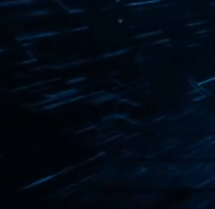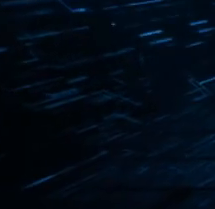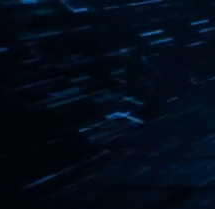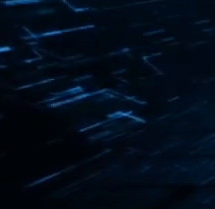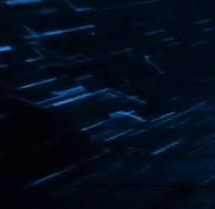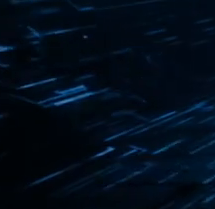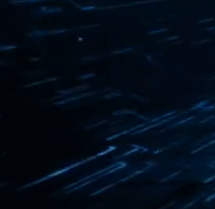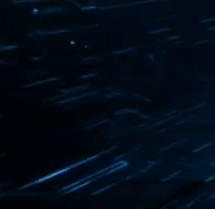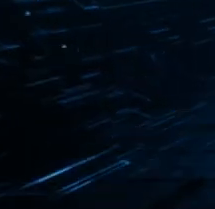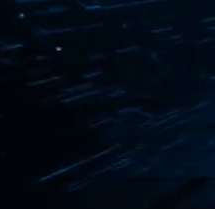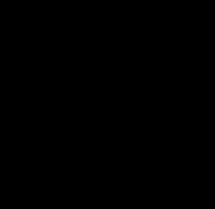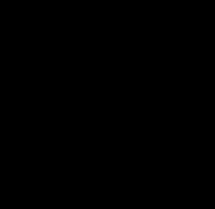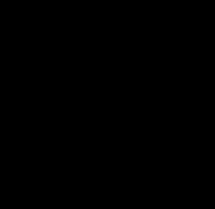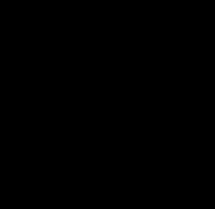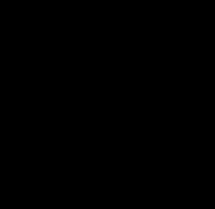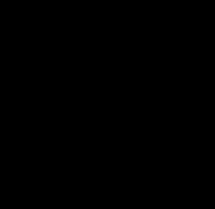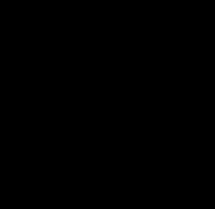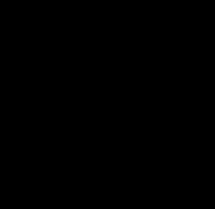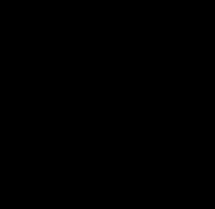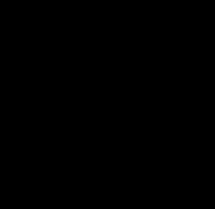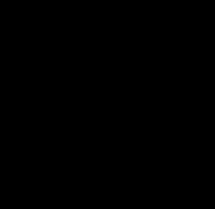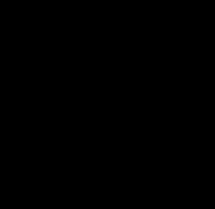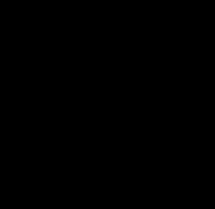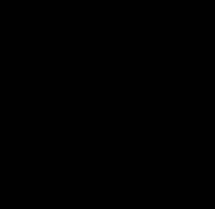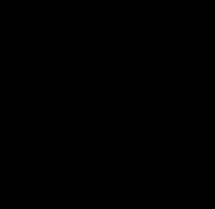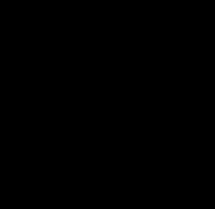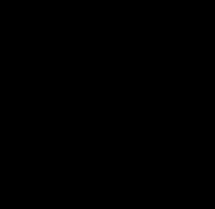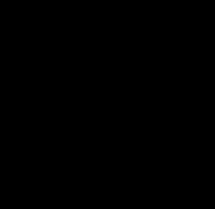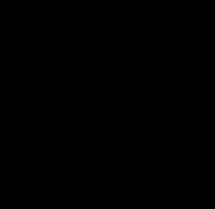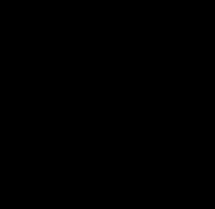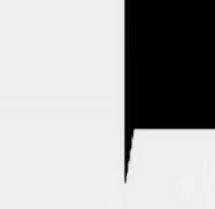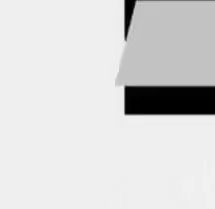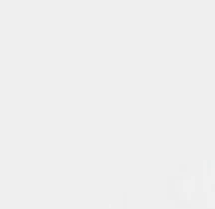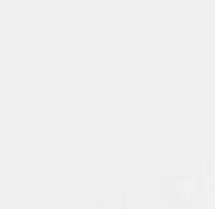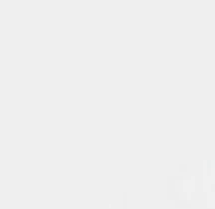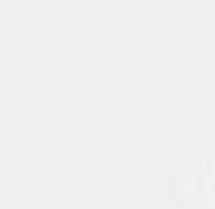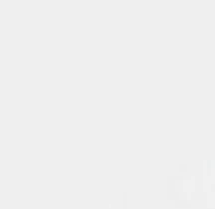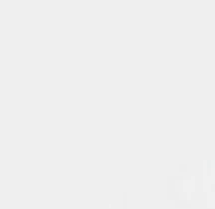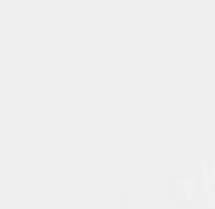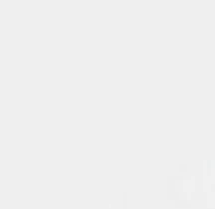هذا البرنامج برعايه